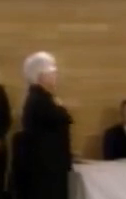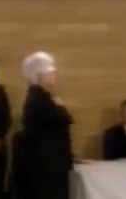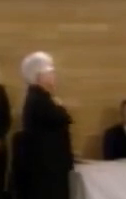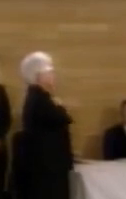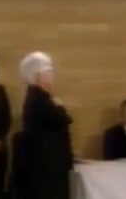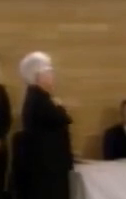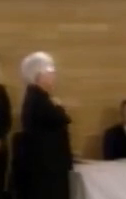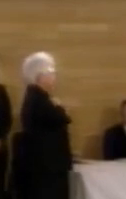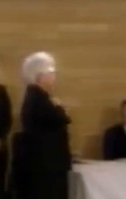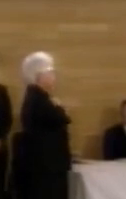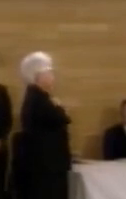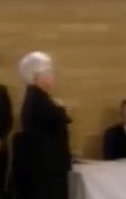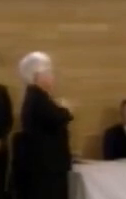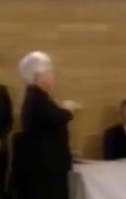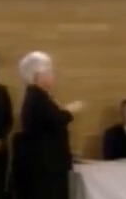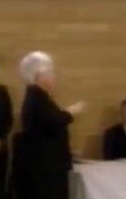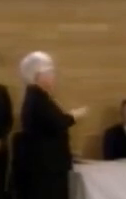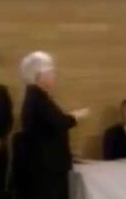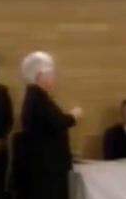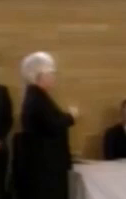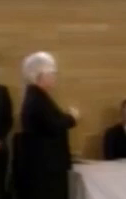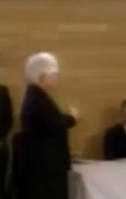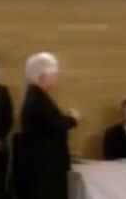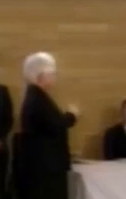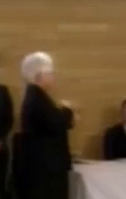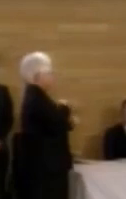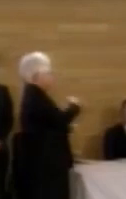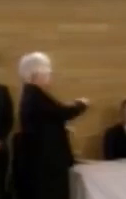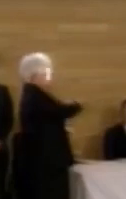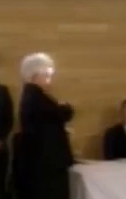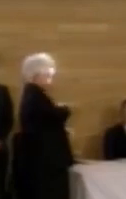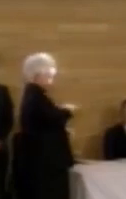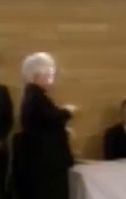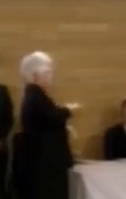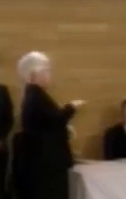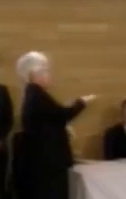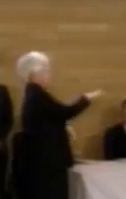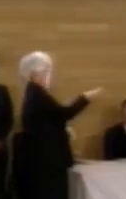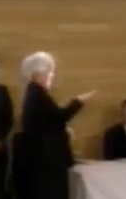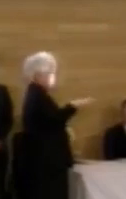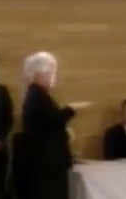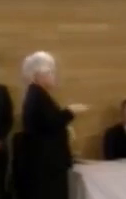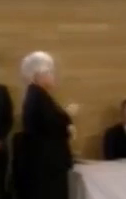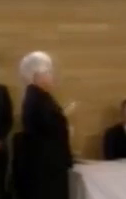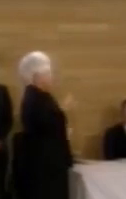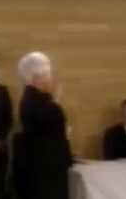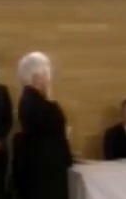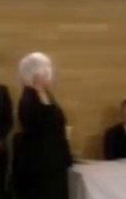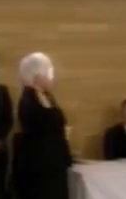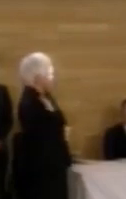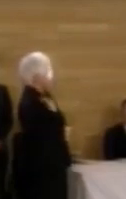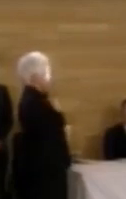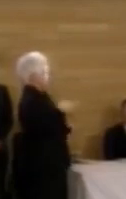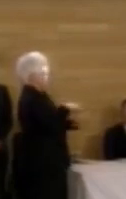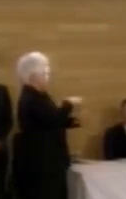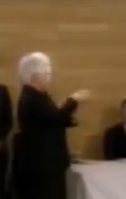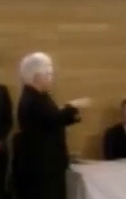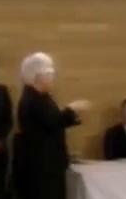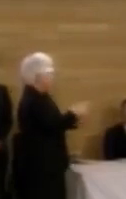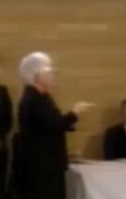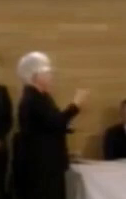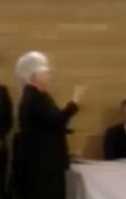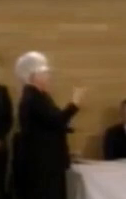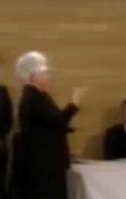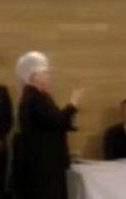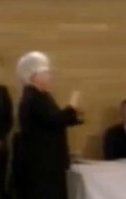今を生きる私たちは、あの惨状やその経験の中で得られ